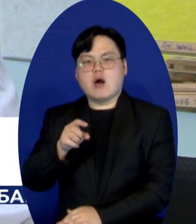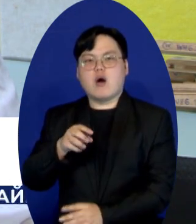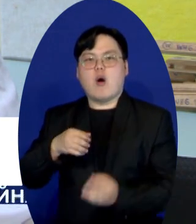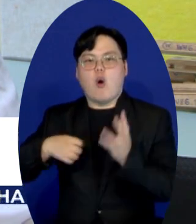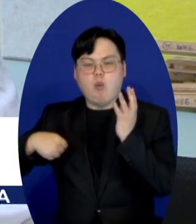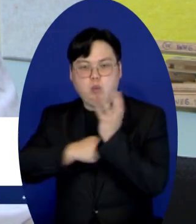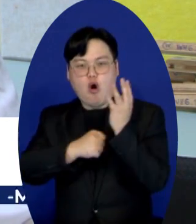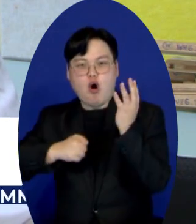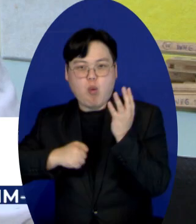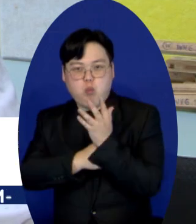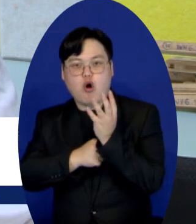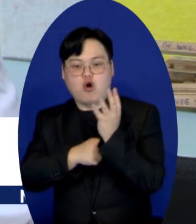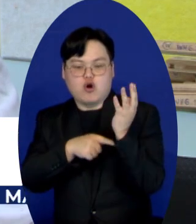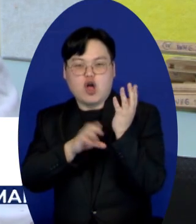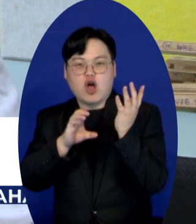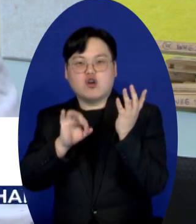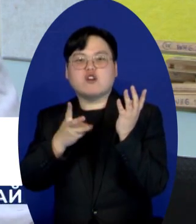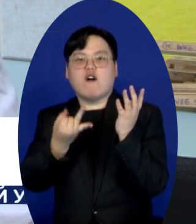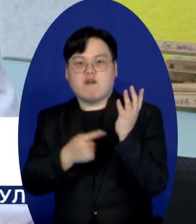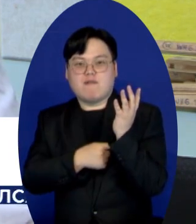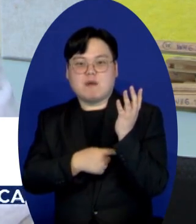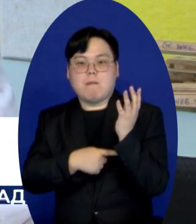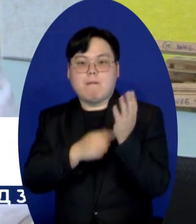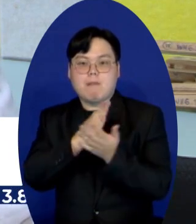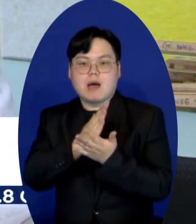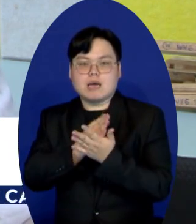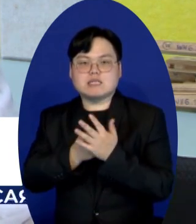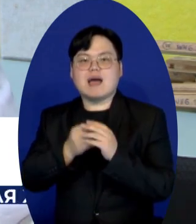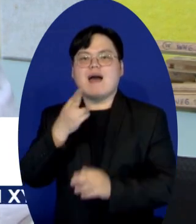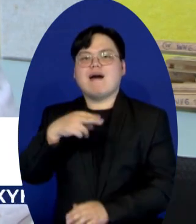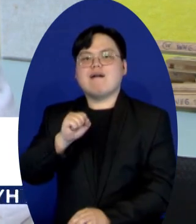мундуулсан мундсан соривтой моднууд болохоор зэрэг